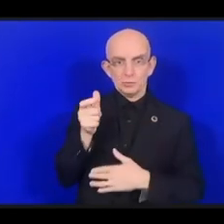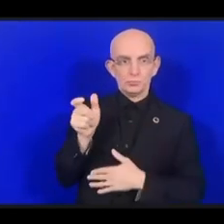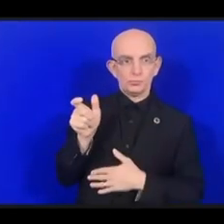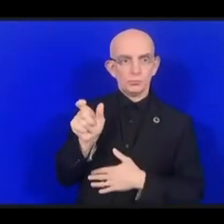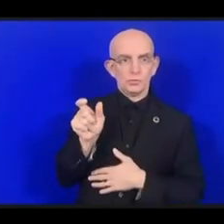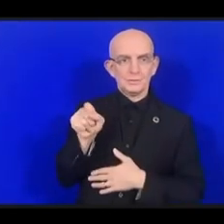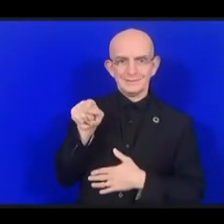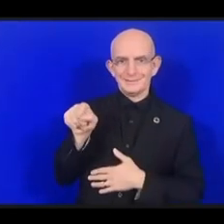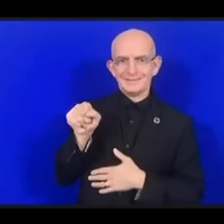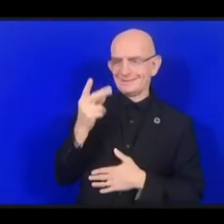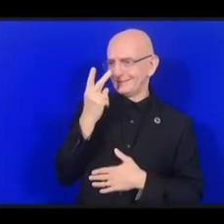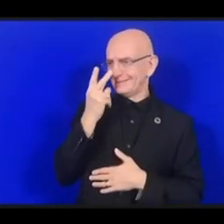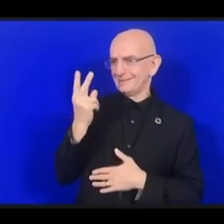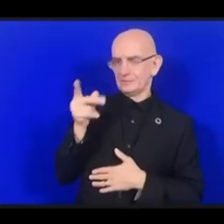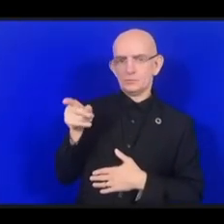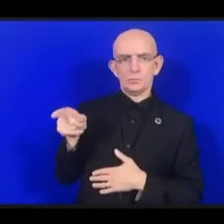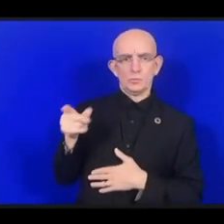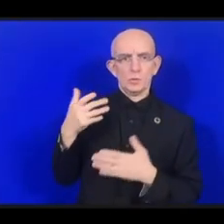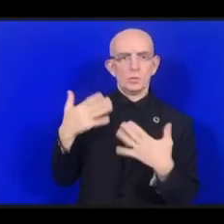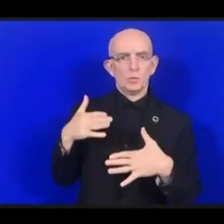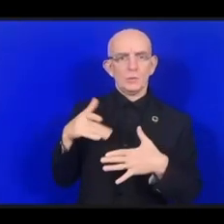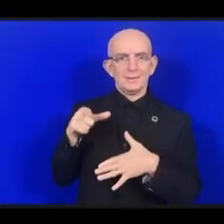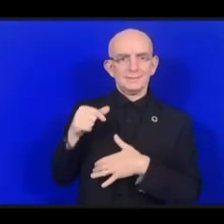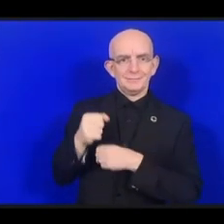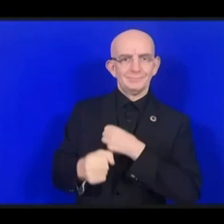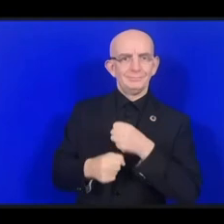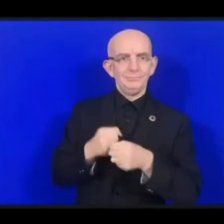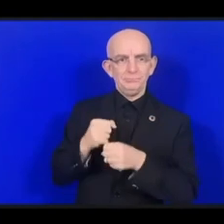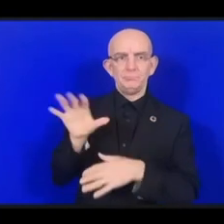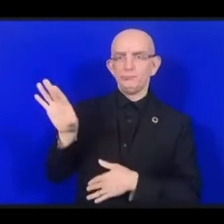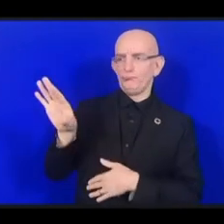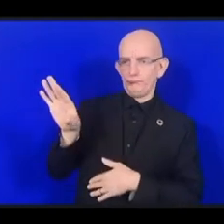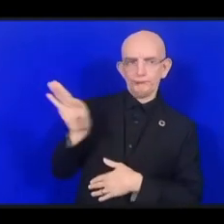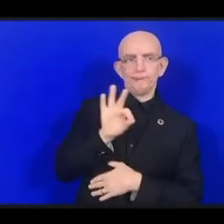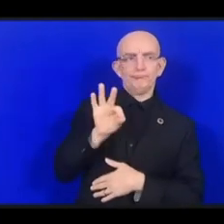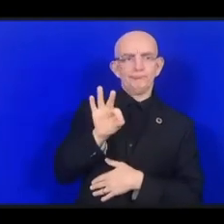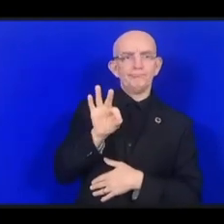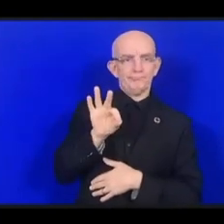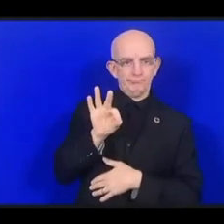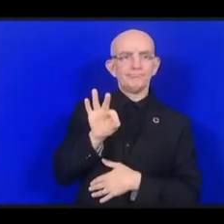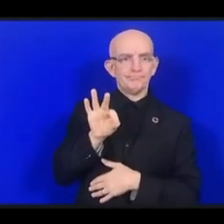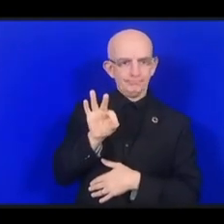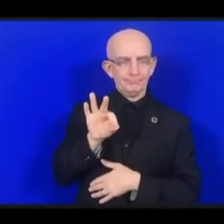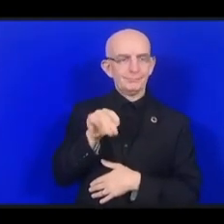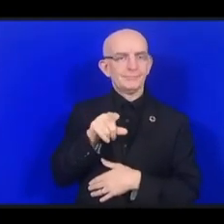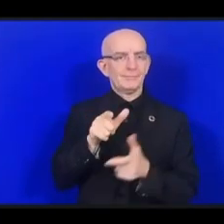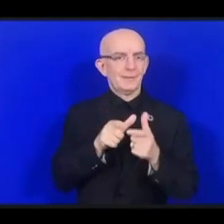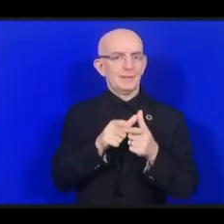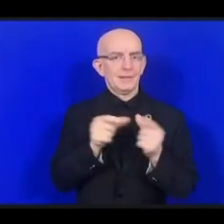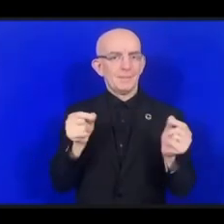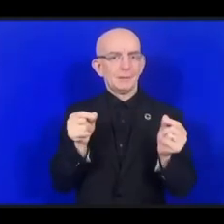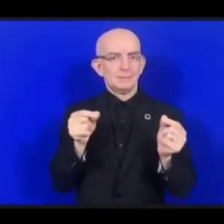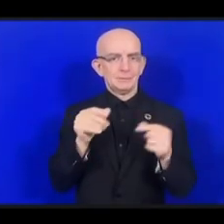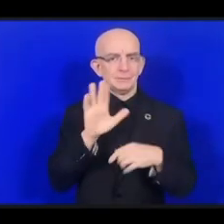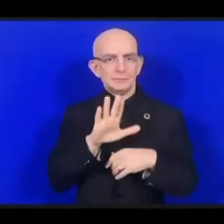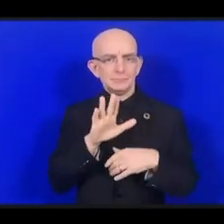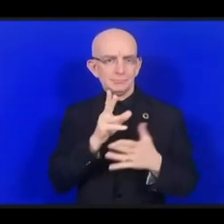l'année le kanji est choisi par la société de test aux aptitudes de